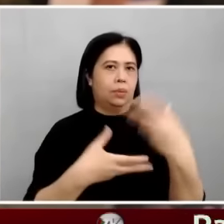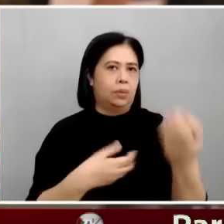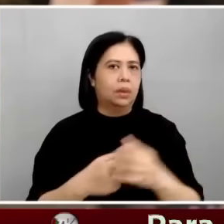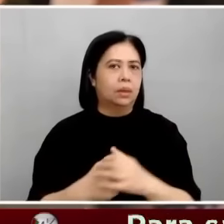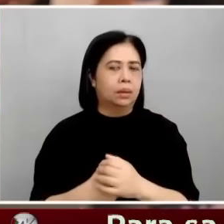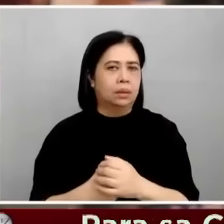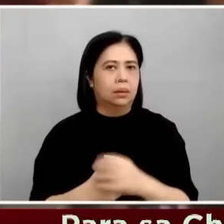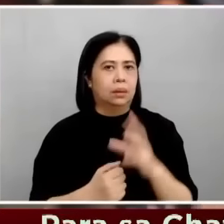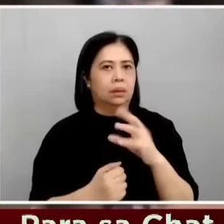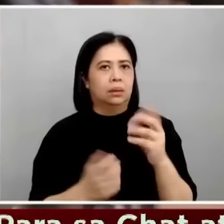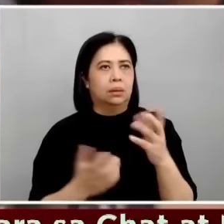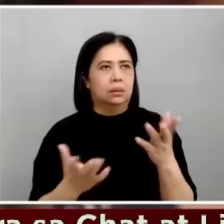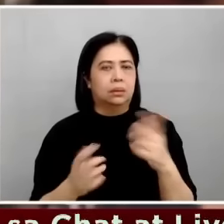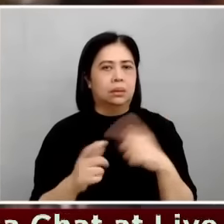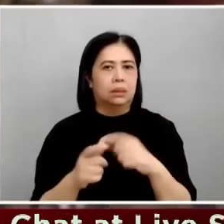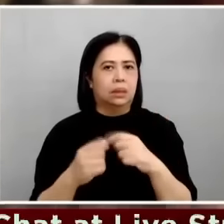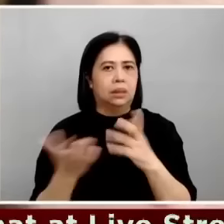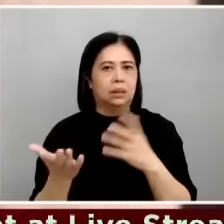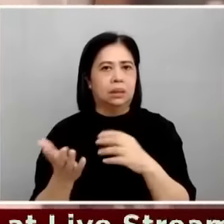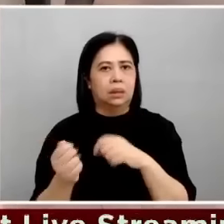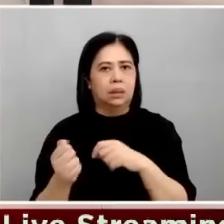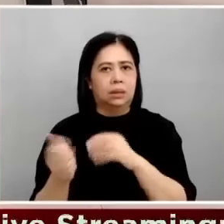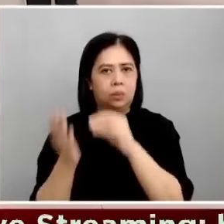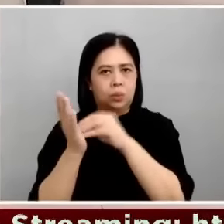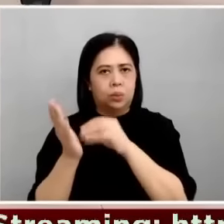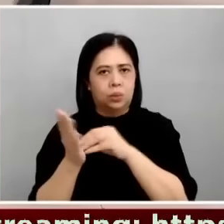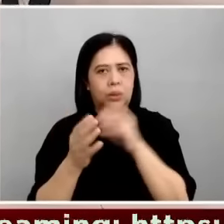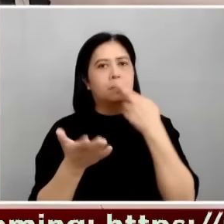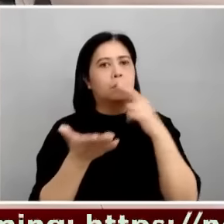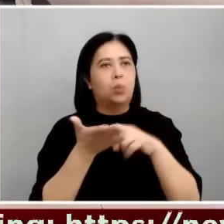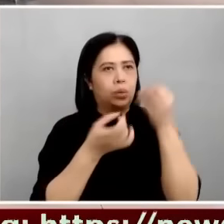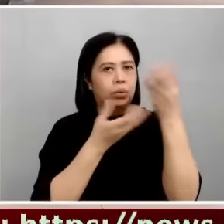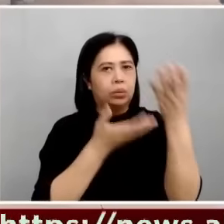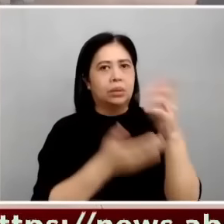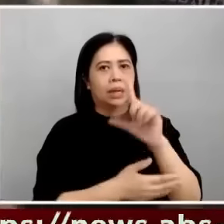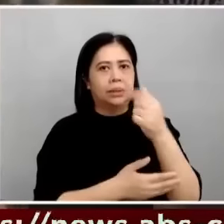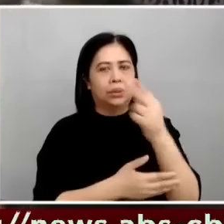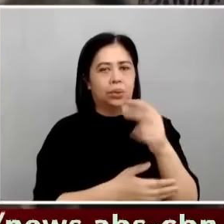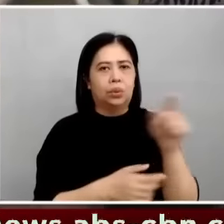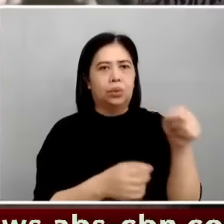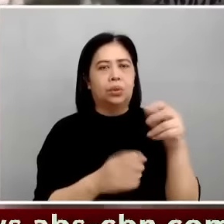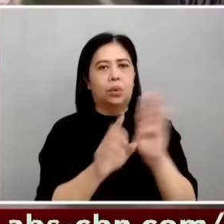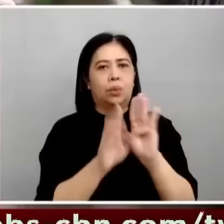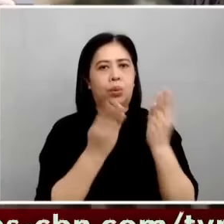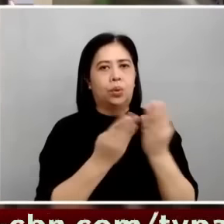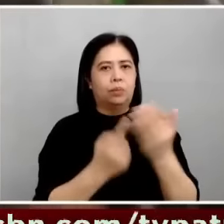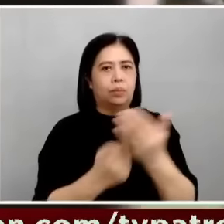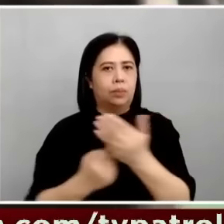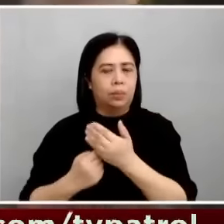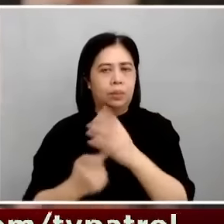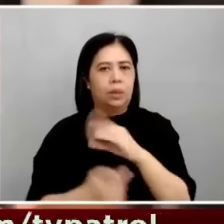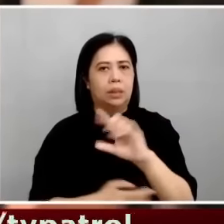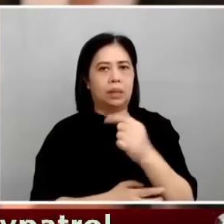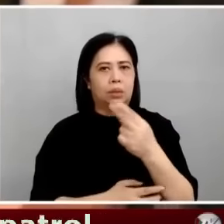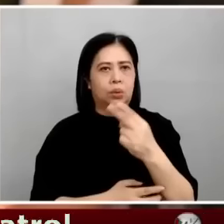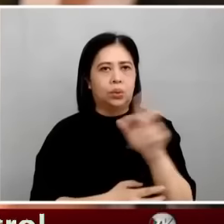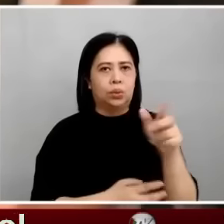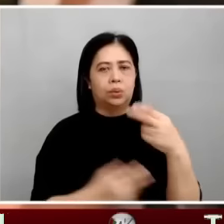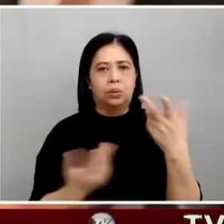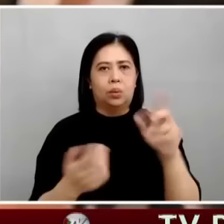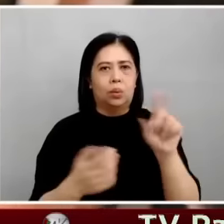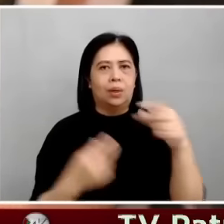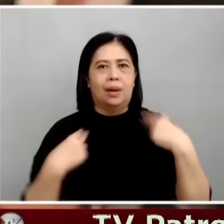At pagkatapos nito, nire-report din natin ito sa mga LGUs. Ini-endorse din namin sila sa Bureau of Quarantine at sa local government City of Health upang sa